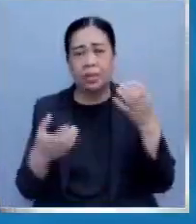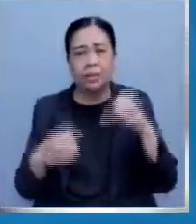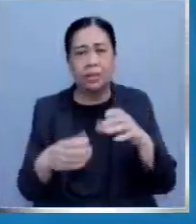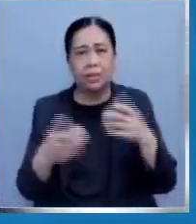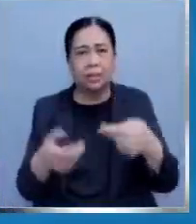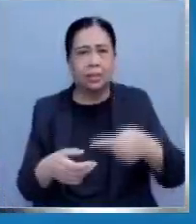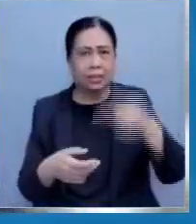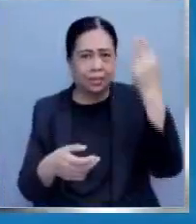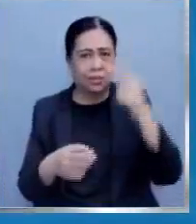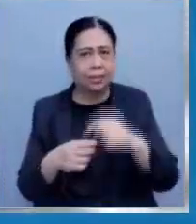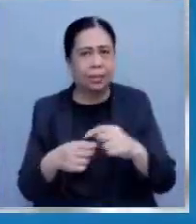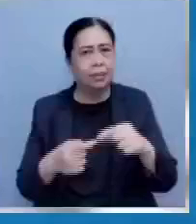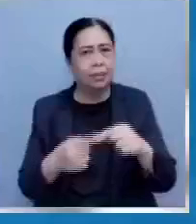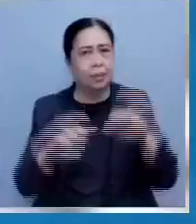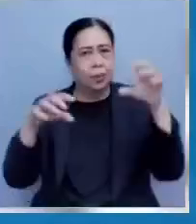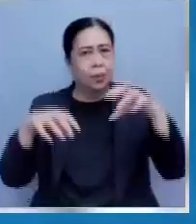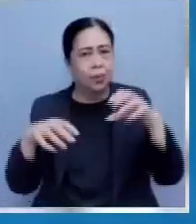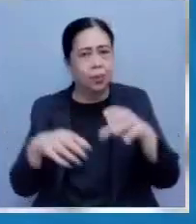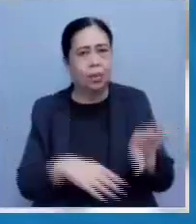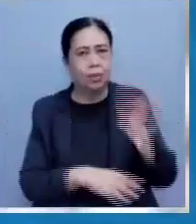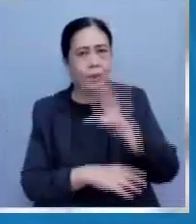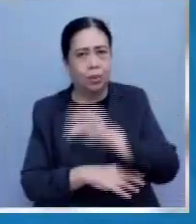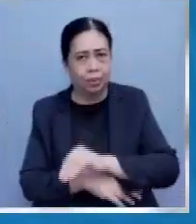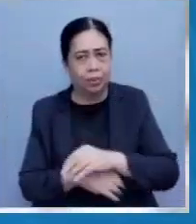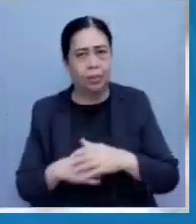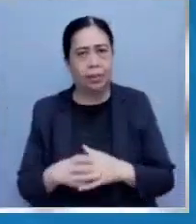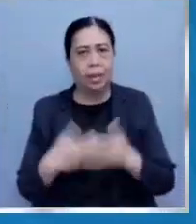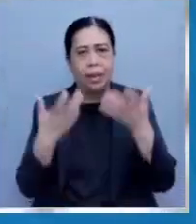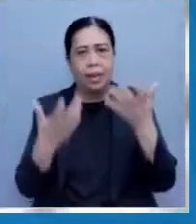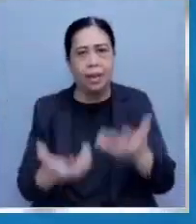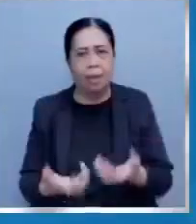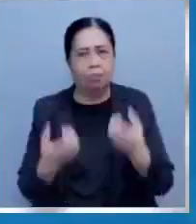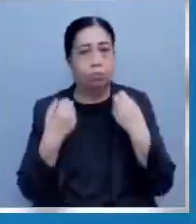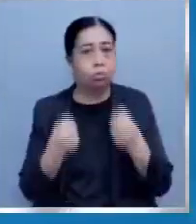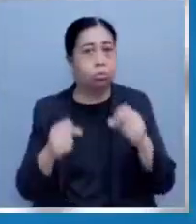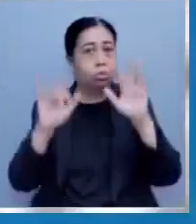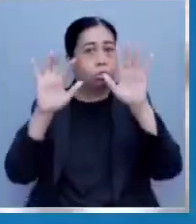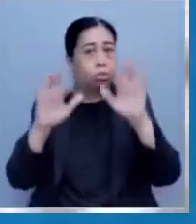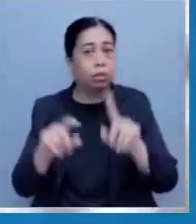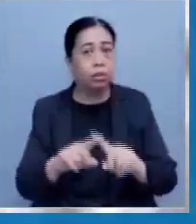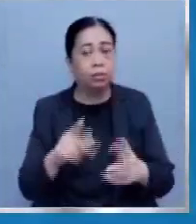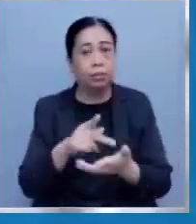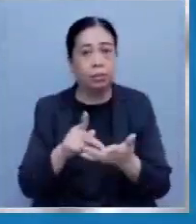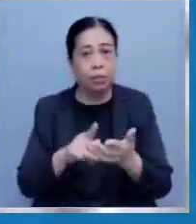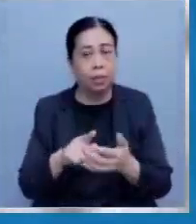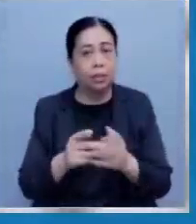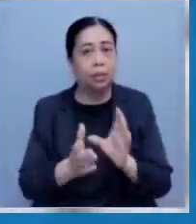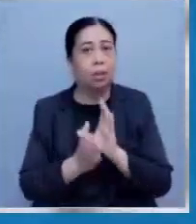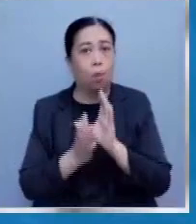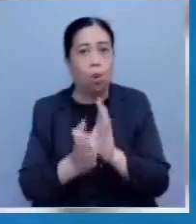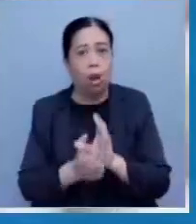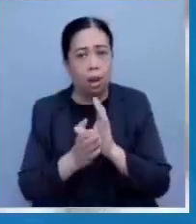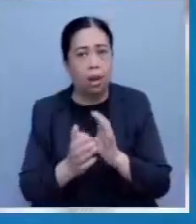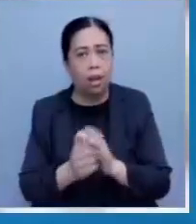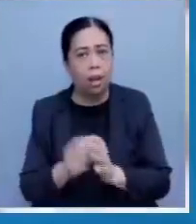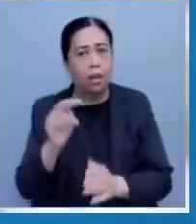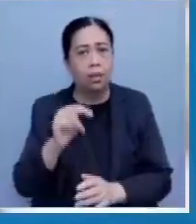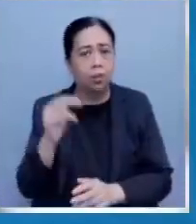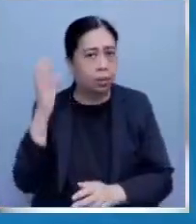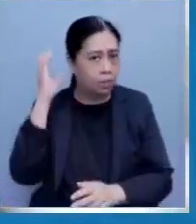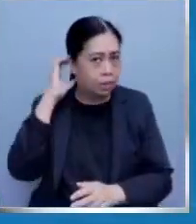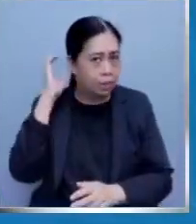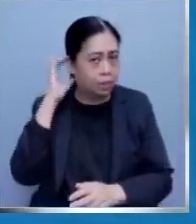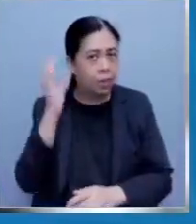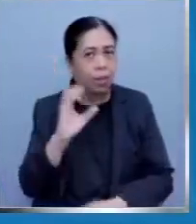ulan lalo na sa hapon at gabi. May heavy to intense rain sa ilang bahagi ng Zamboanga Peninsula, Northern Mindanao,